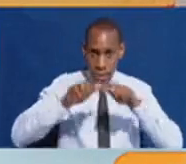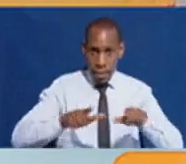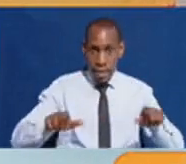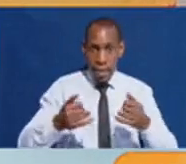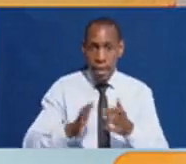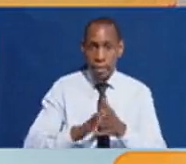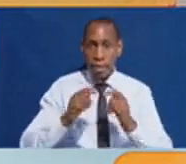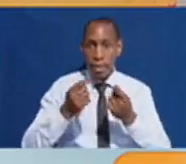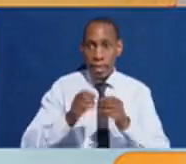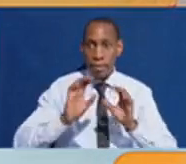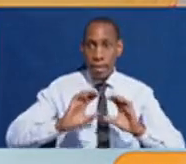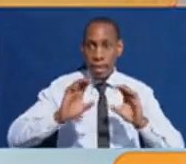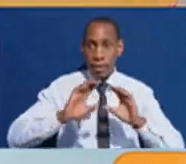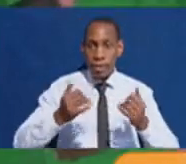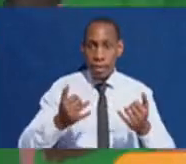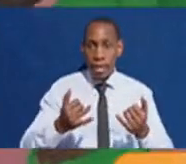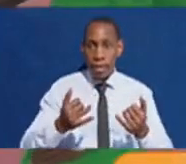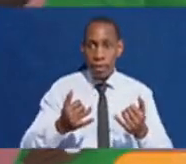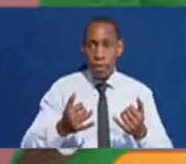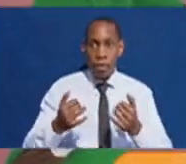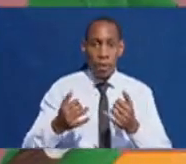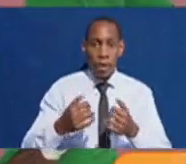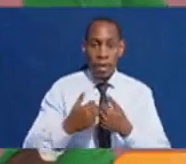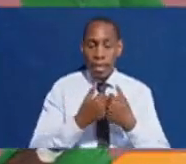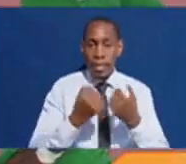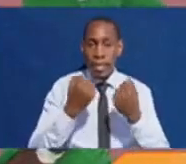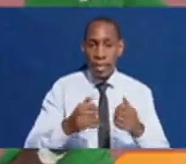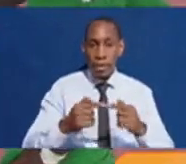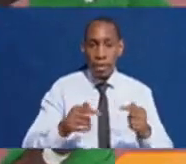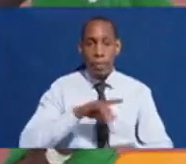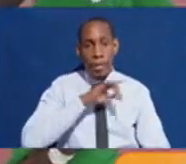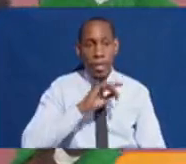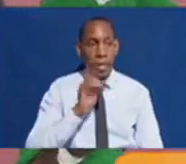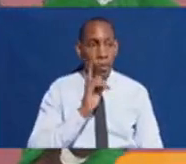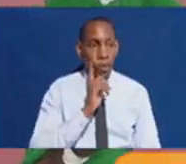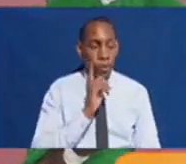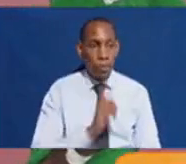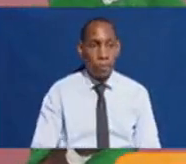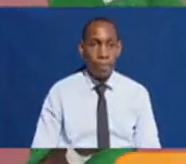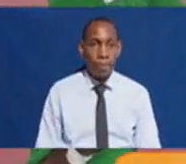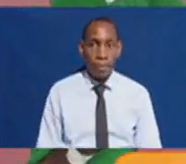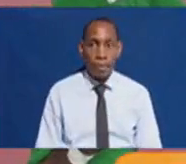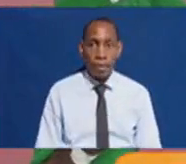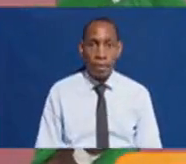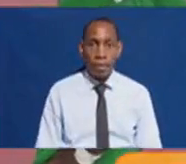mkufunzi Theodosia Sangoro watakuwa na kibarua kigumu dhidi ya Uganda hapo kesho.